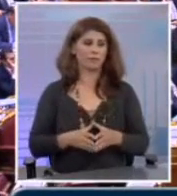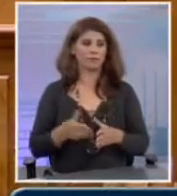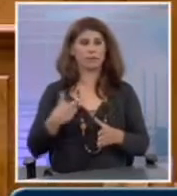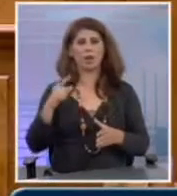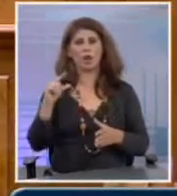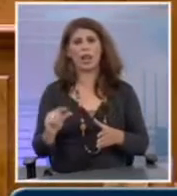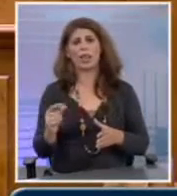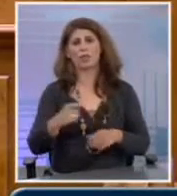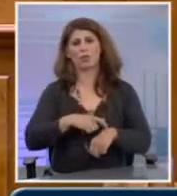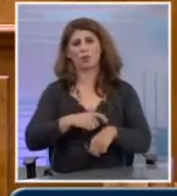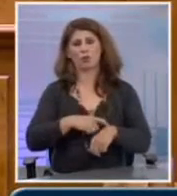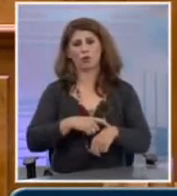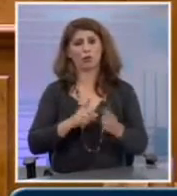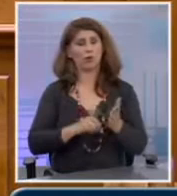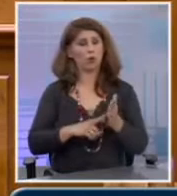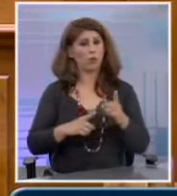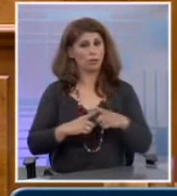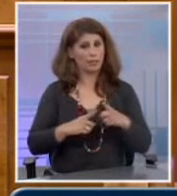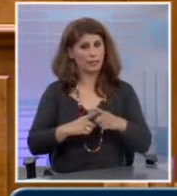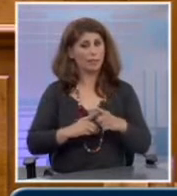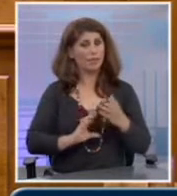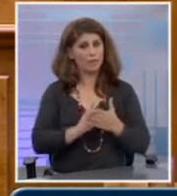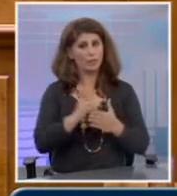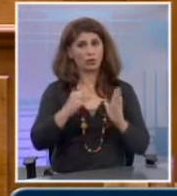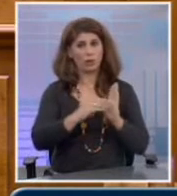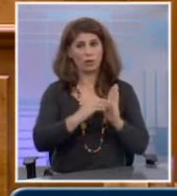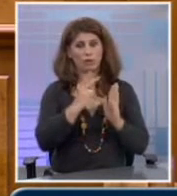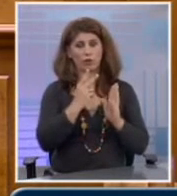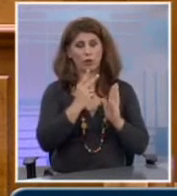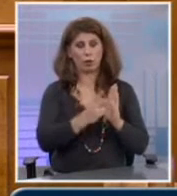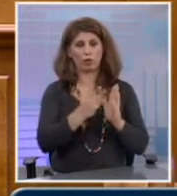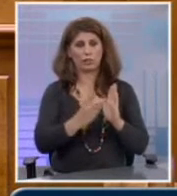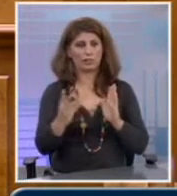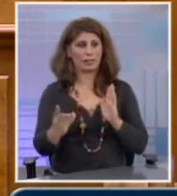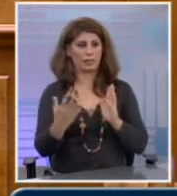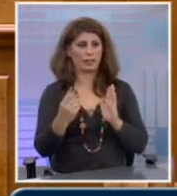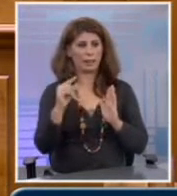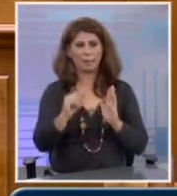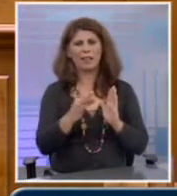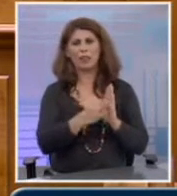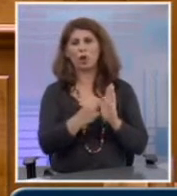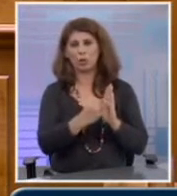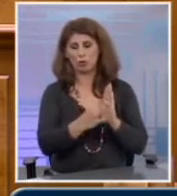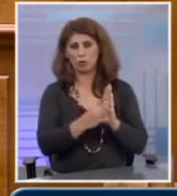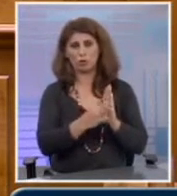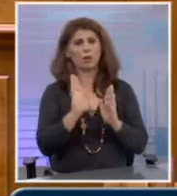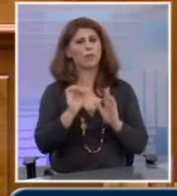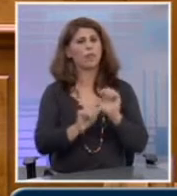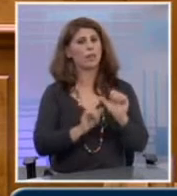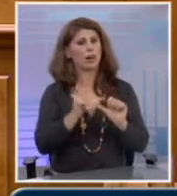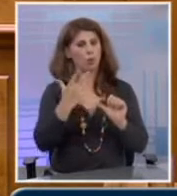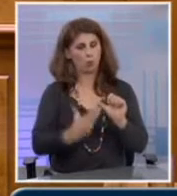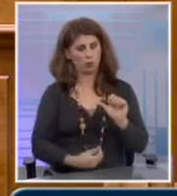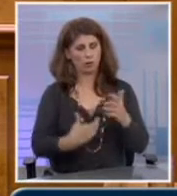ελάχιστο παρακαλώ. Χρόνο. Οι νομοτεχνικές βελτιώσεις επί του άρθρου 233 είναι μικρές διορθώσεις που δεν αλλάζουν την ουσία